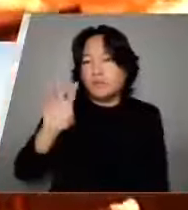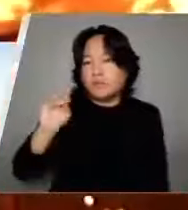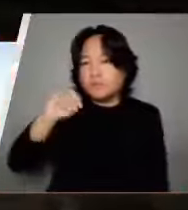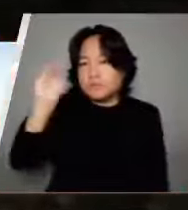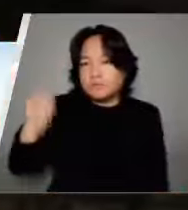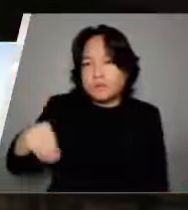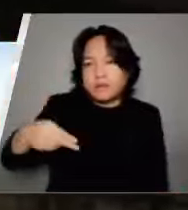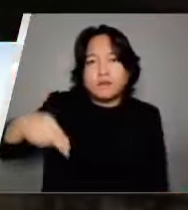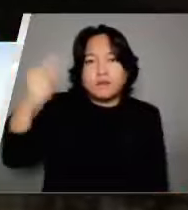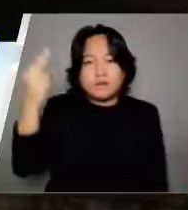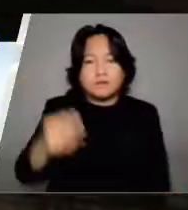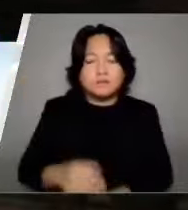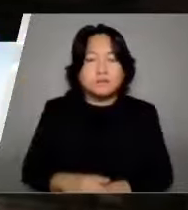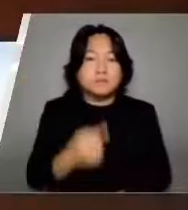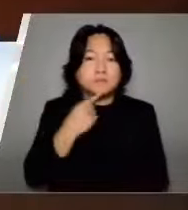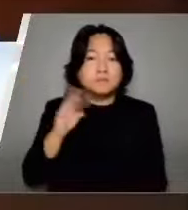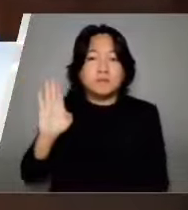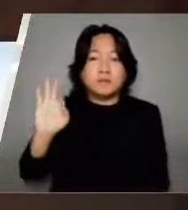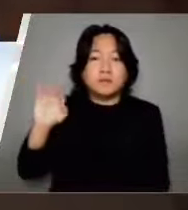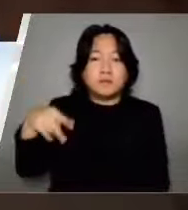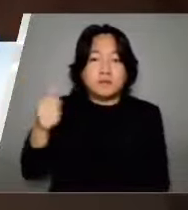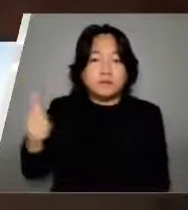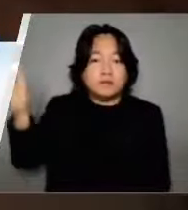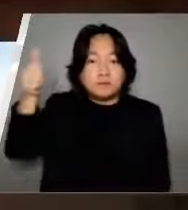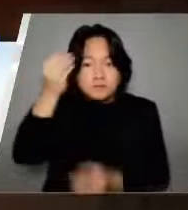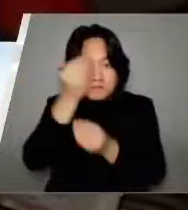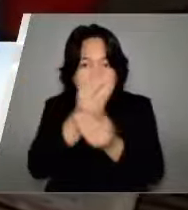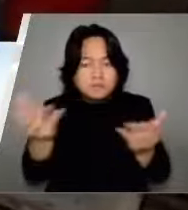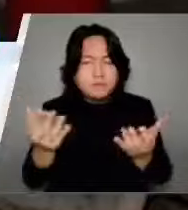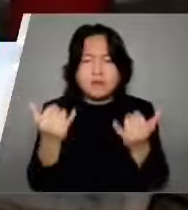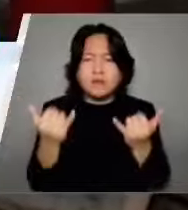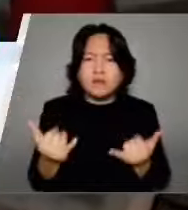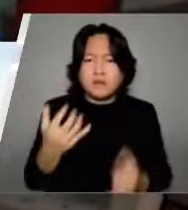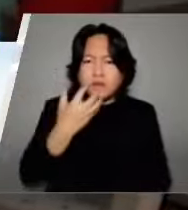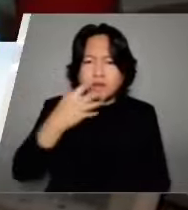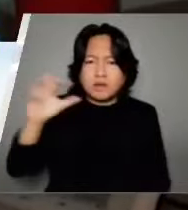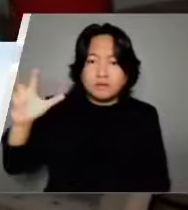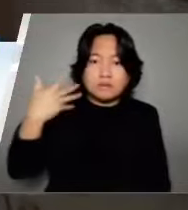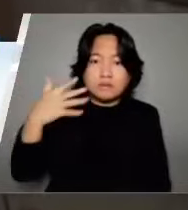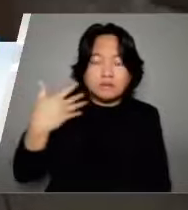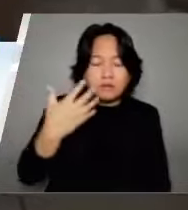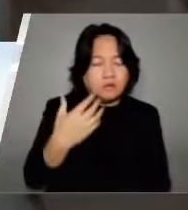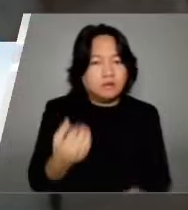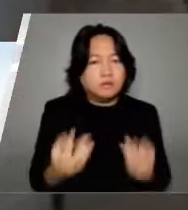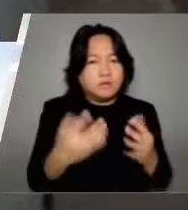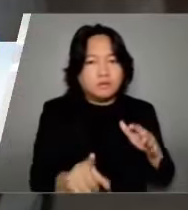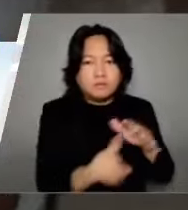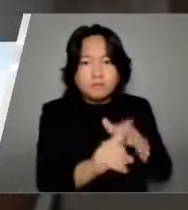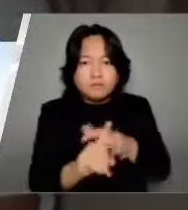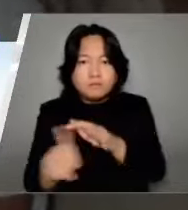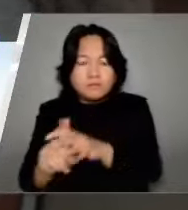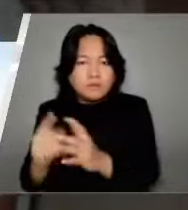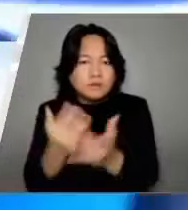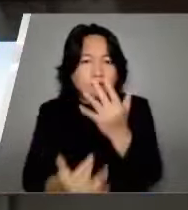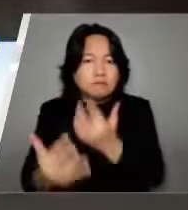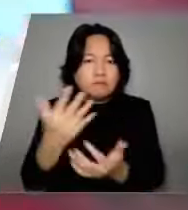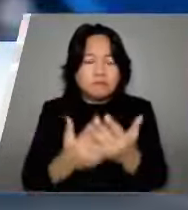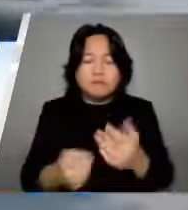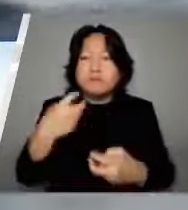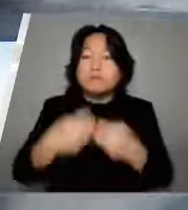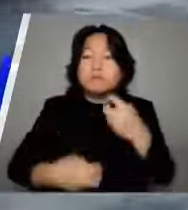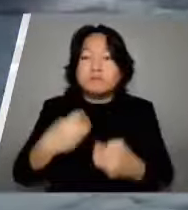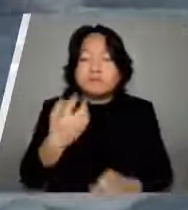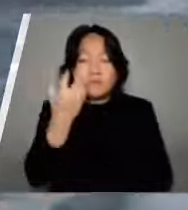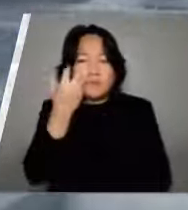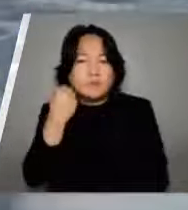ng BFP, sa gitna ng kabi-kabilang sunog ngayong tag-init, problema sa ilang lugar ang kakulangan sa mga fire truck at fire stations.